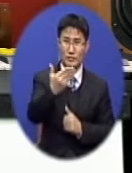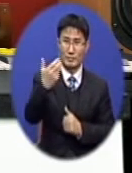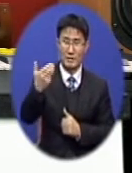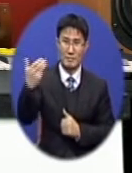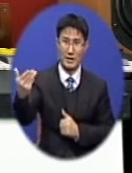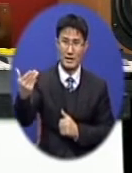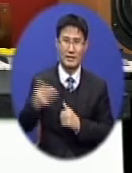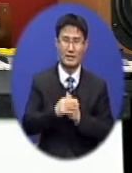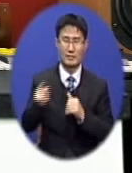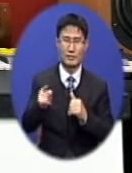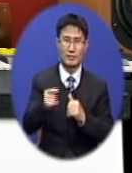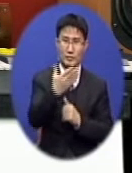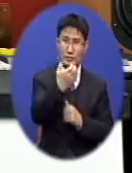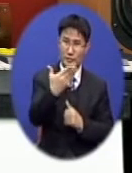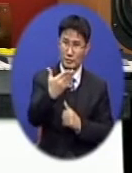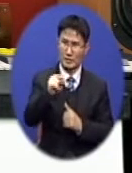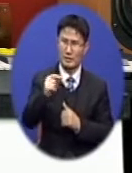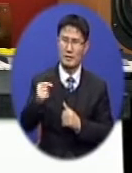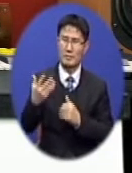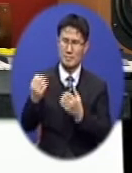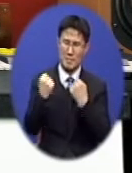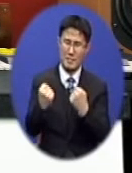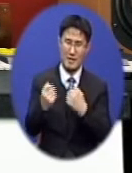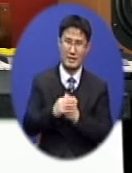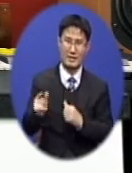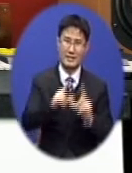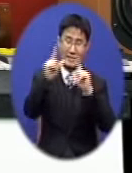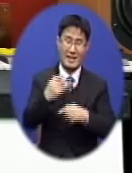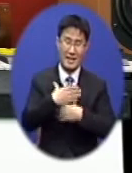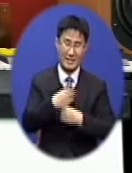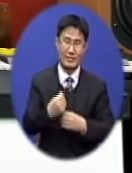9988 99세까지 88하게 네. 예, 우리 9988 생활